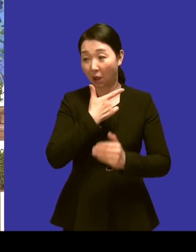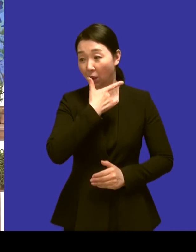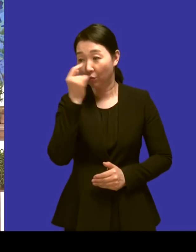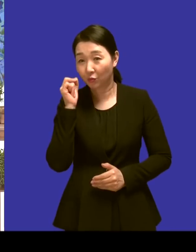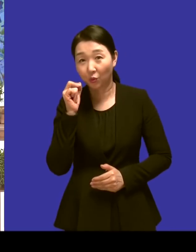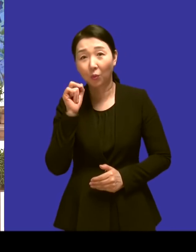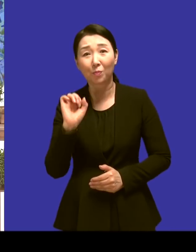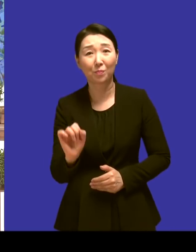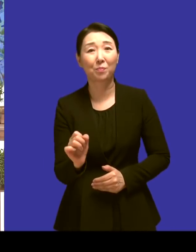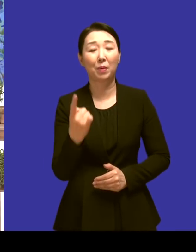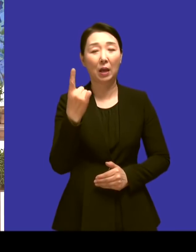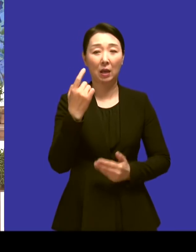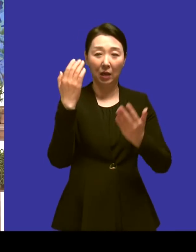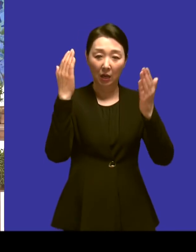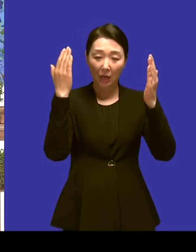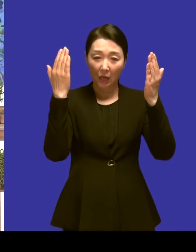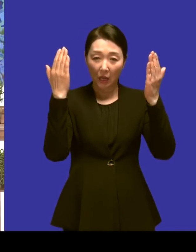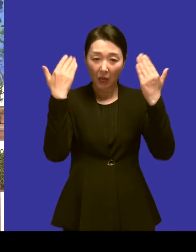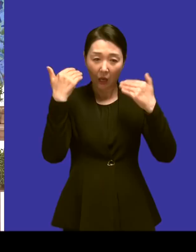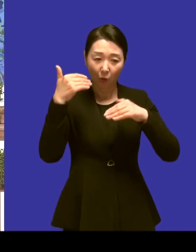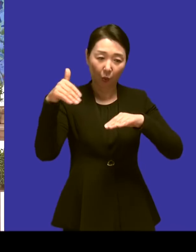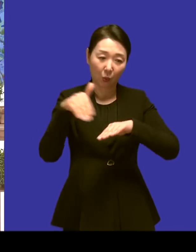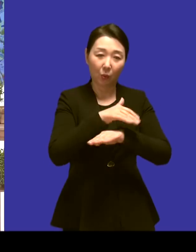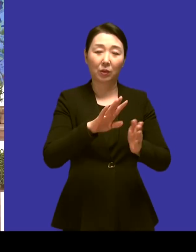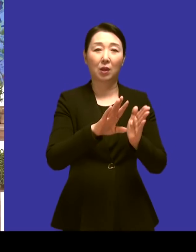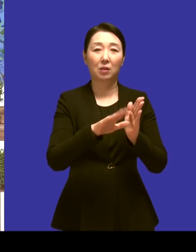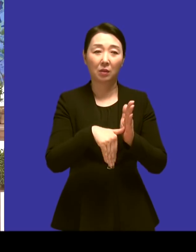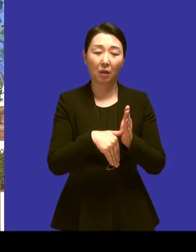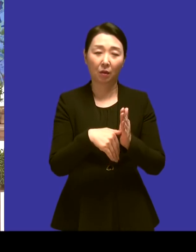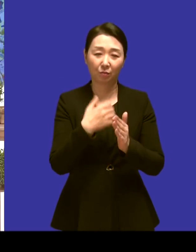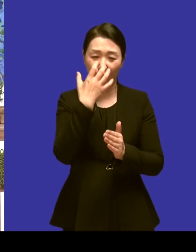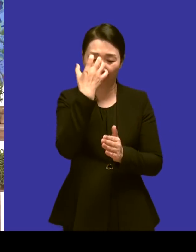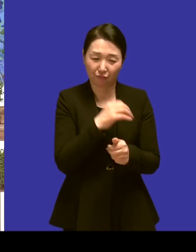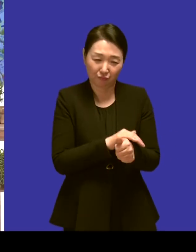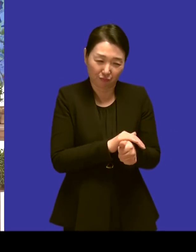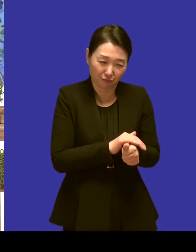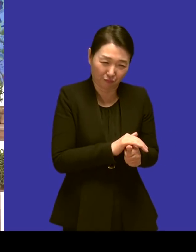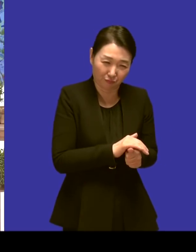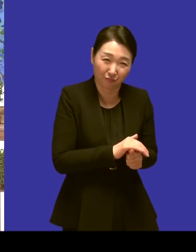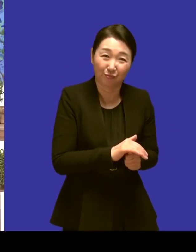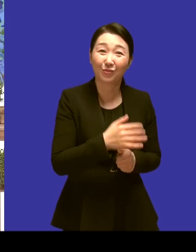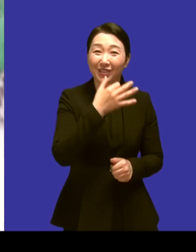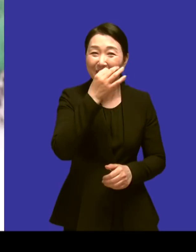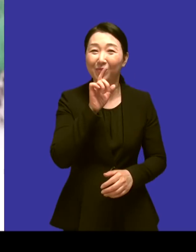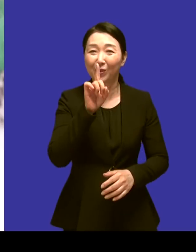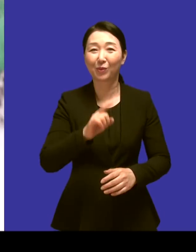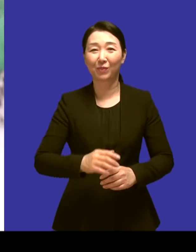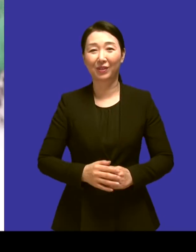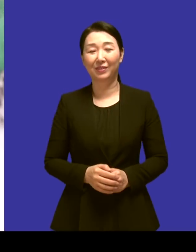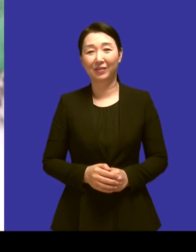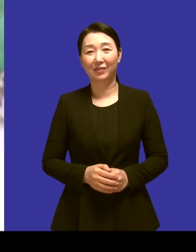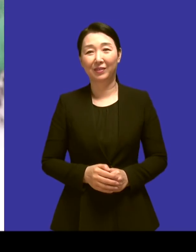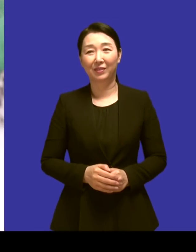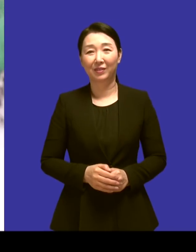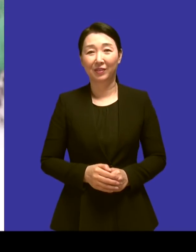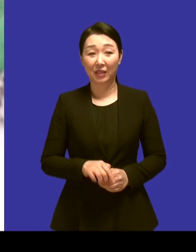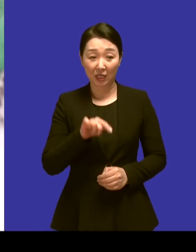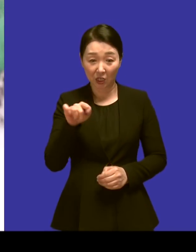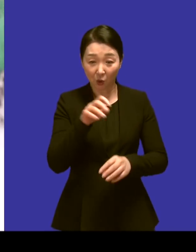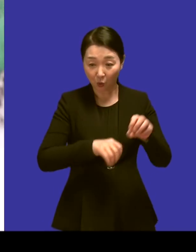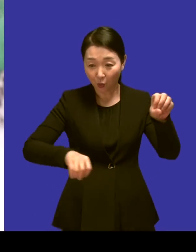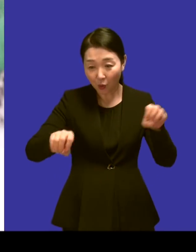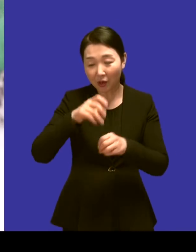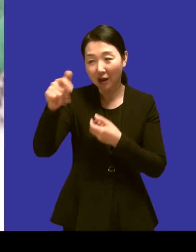인해서 학창 시절 내내 주눅들고 열등감에 사로잡혀 힘들어하셨다고 하시는데요. 오히려 하나님께서도